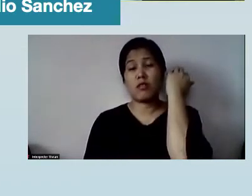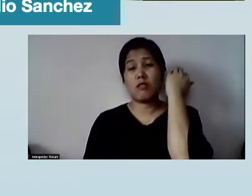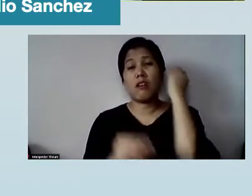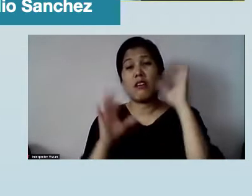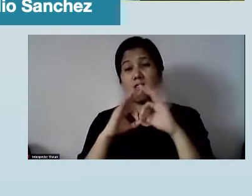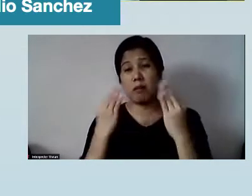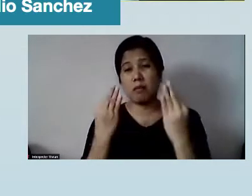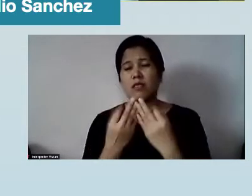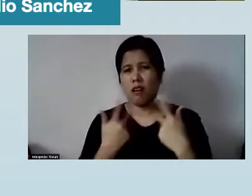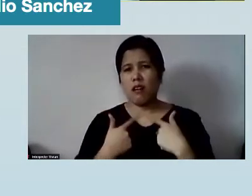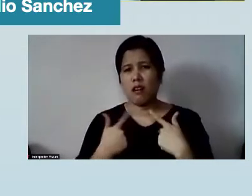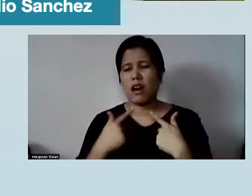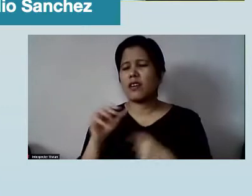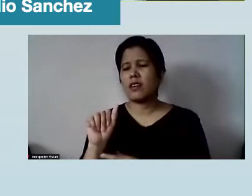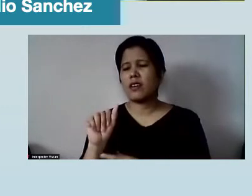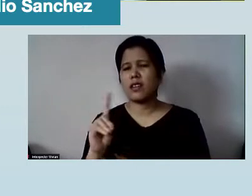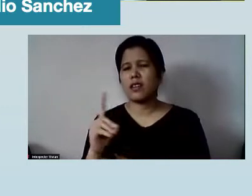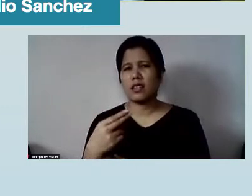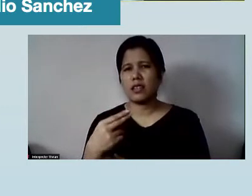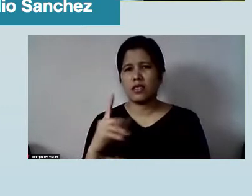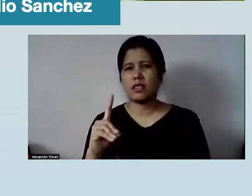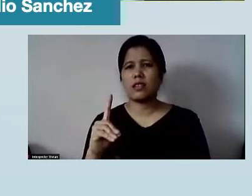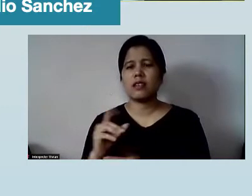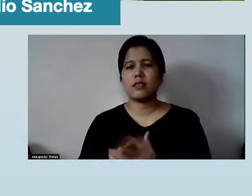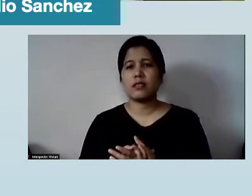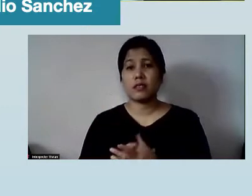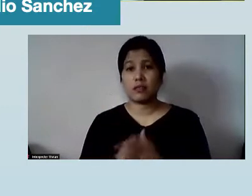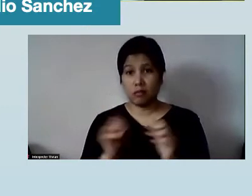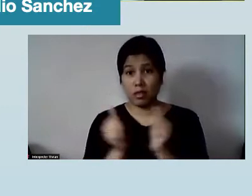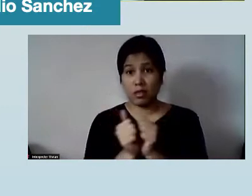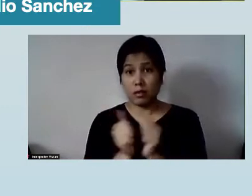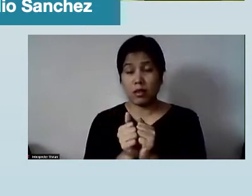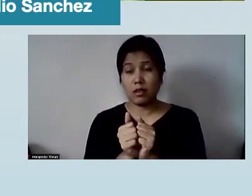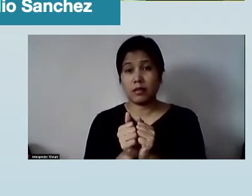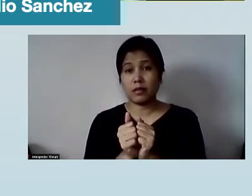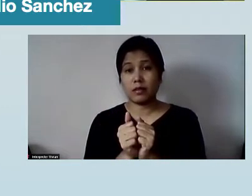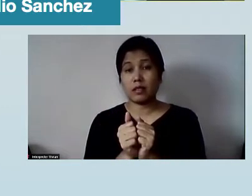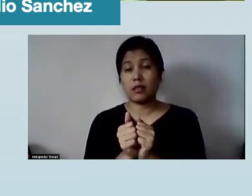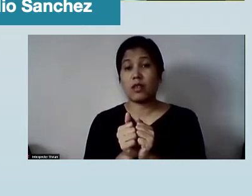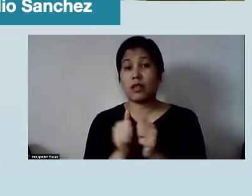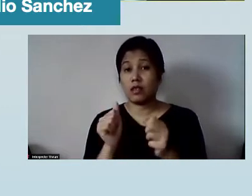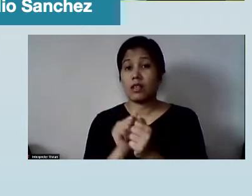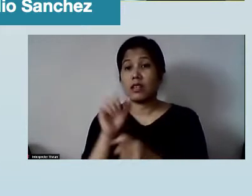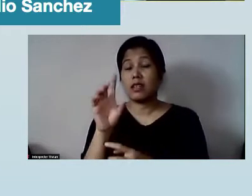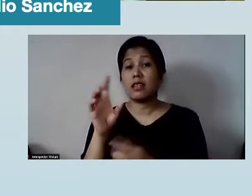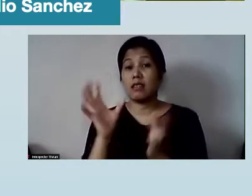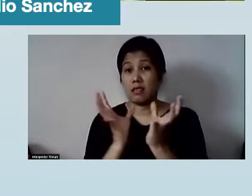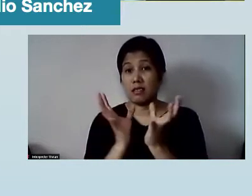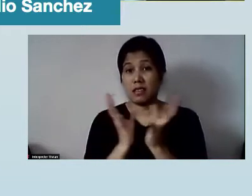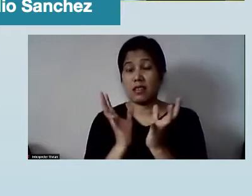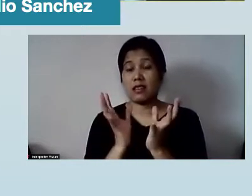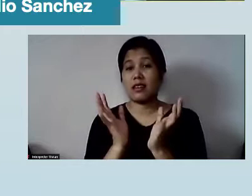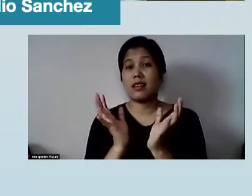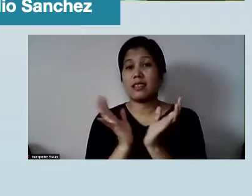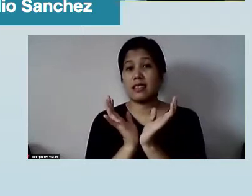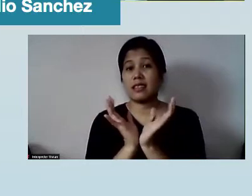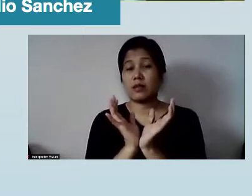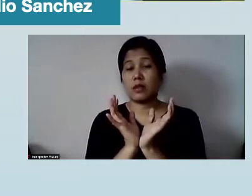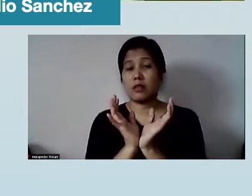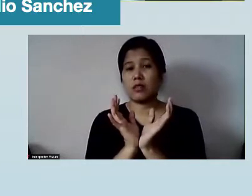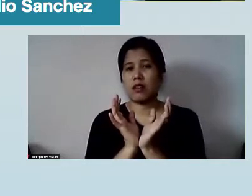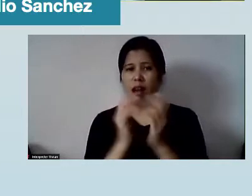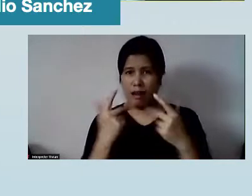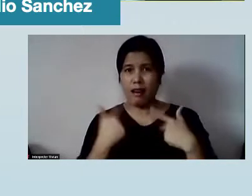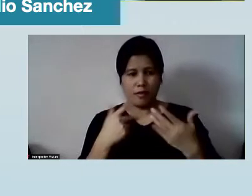na kasama ba doon sa mga ating poor peace na sinasabi ng DSWD? Nandun sa listahanan kung tawagin